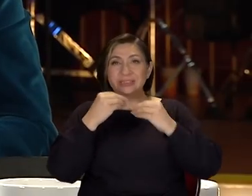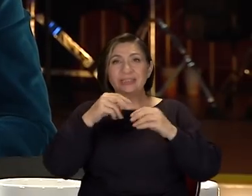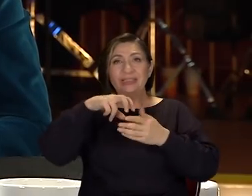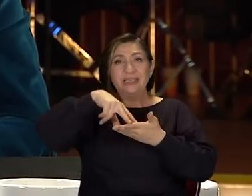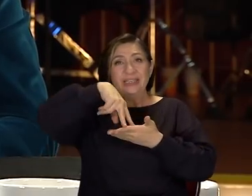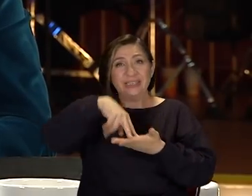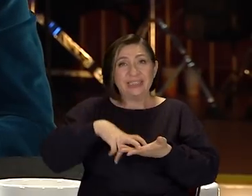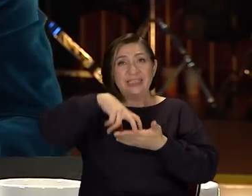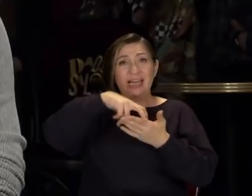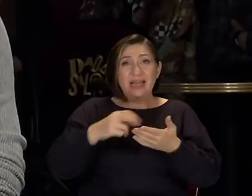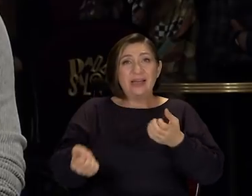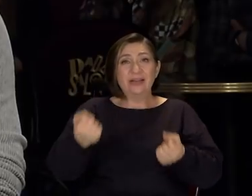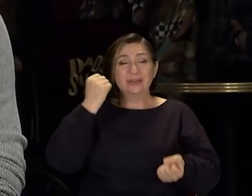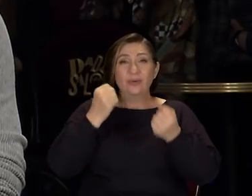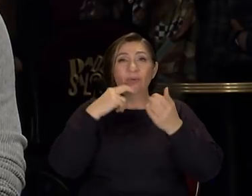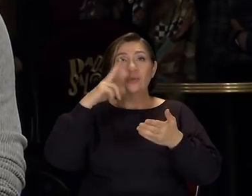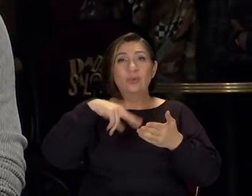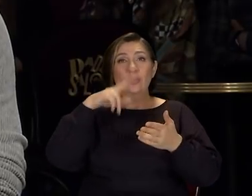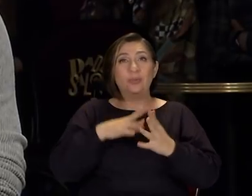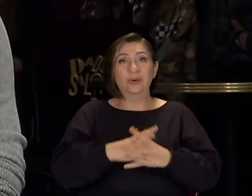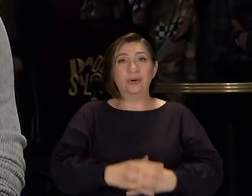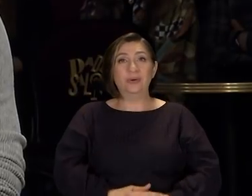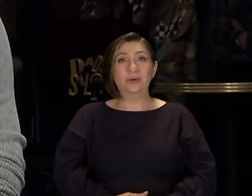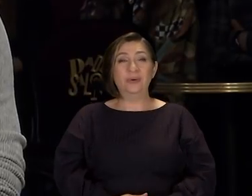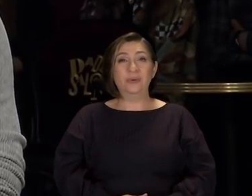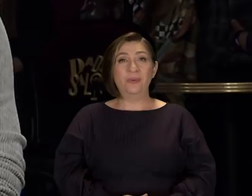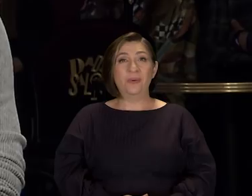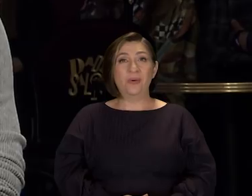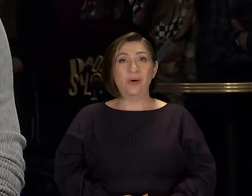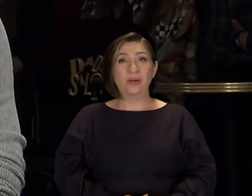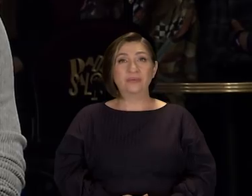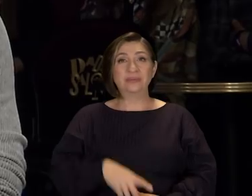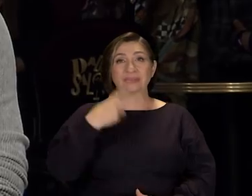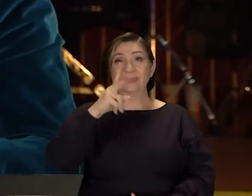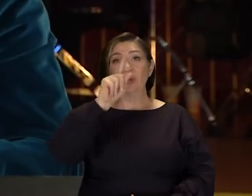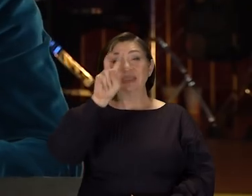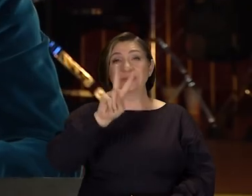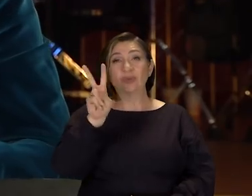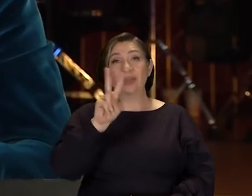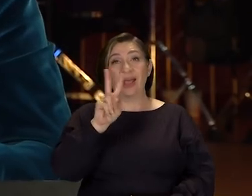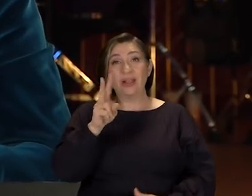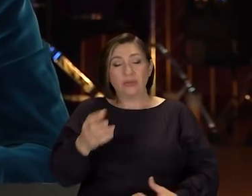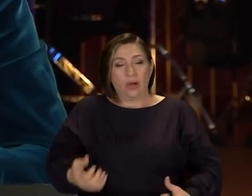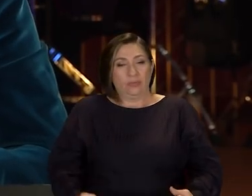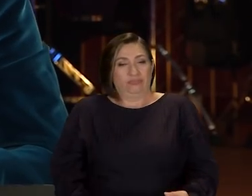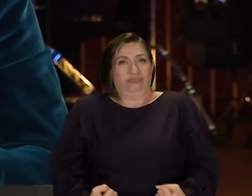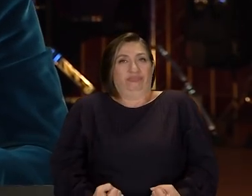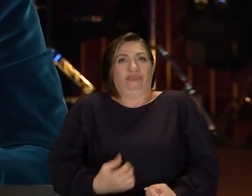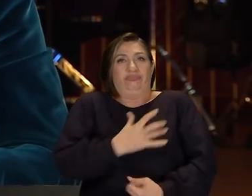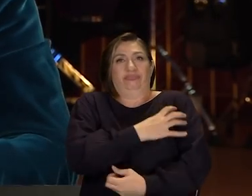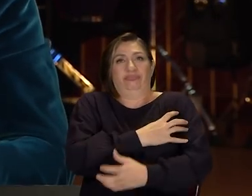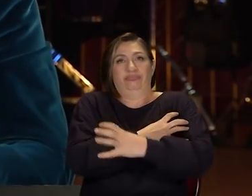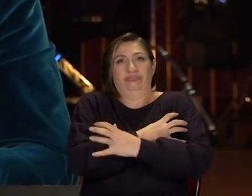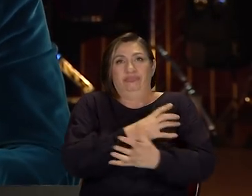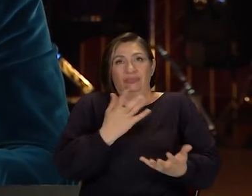mu, ağırlık bu, okuyorum. Ben vallahi 2018 model garip. Sinan Akçıl daha fit ve daha kaslı.